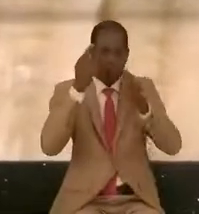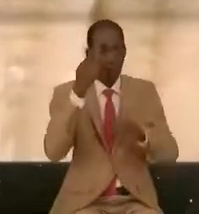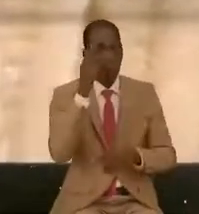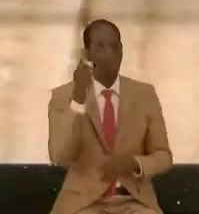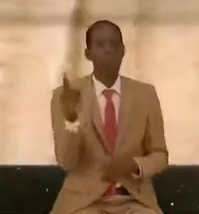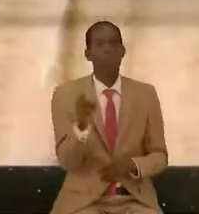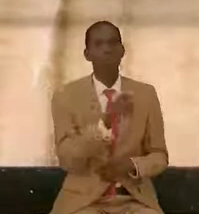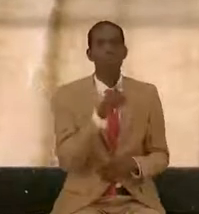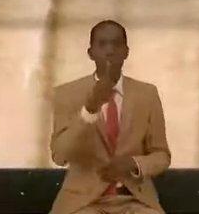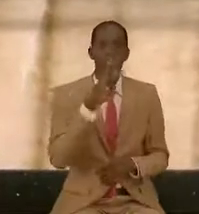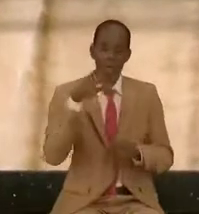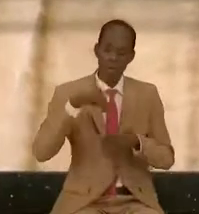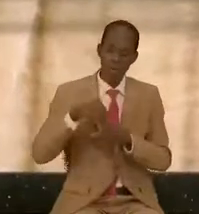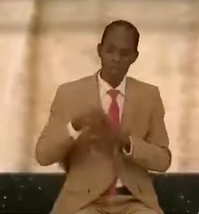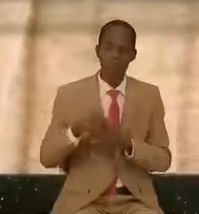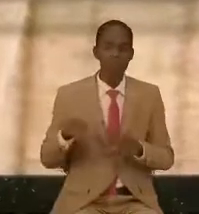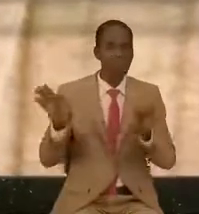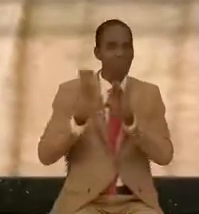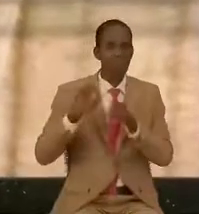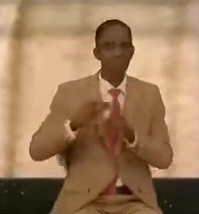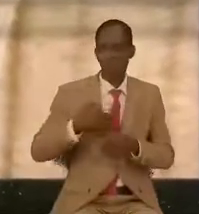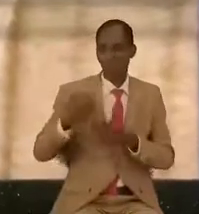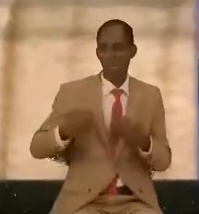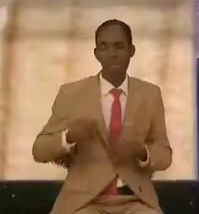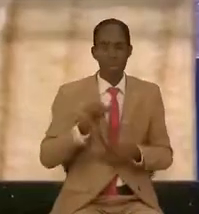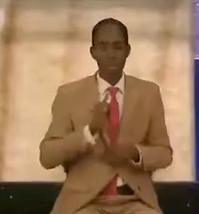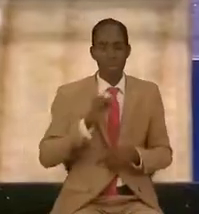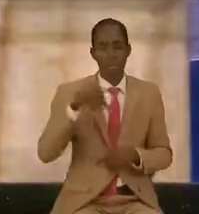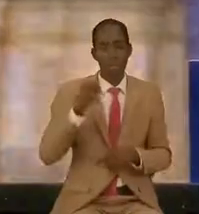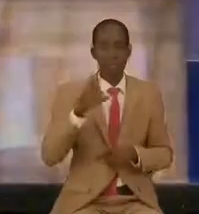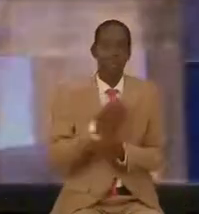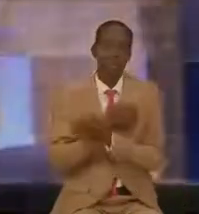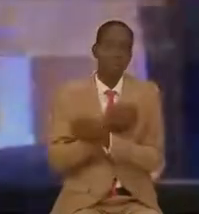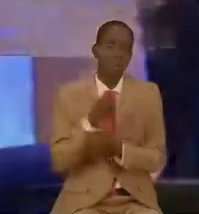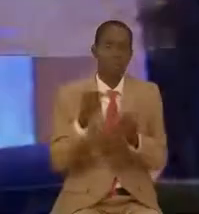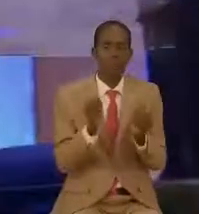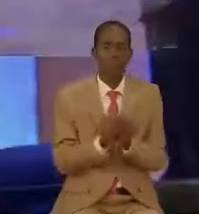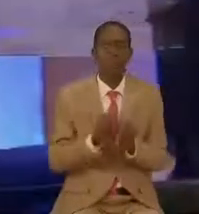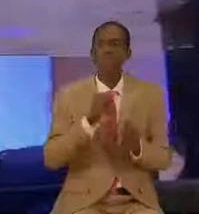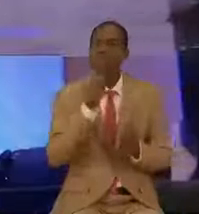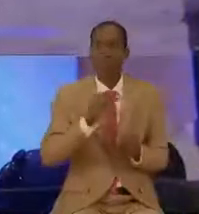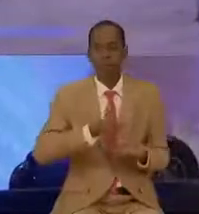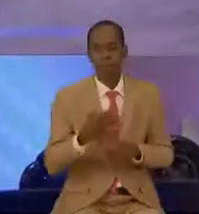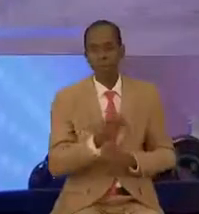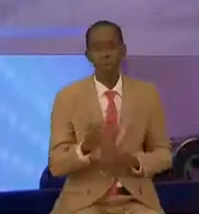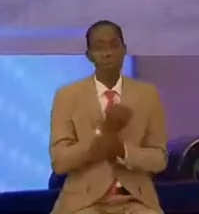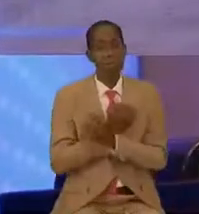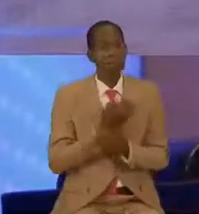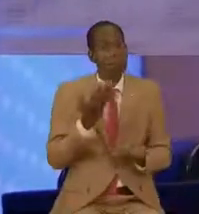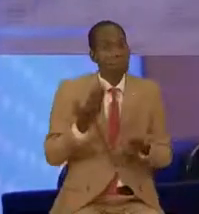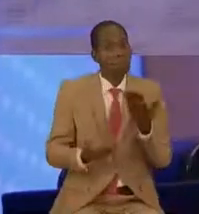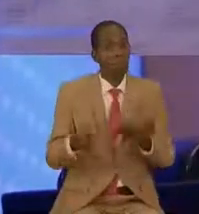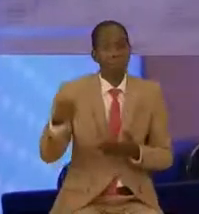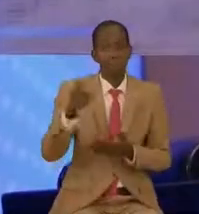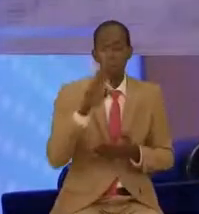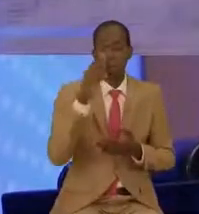de mon souci pour vous, vous êtes dans mon cœur. Je vous aime tant. Je vous aime d'un amour immortel. Mais